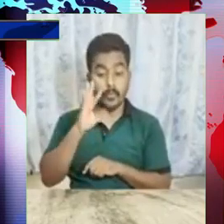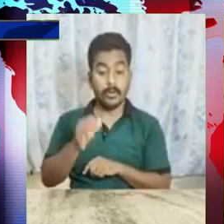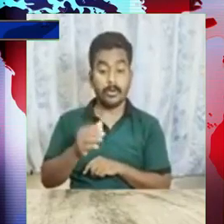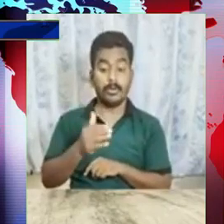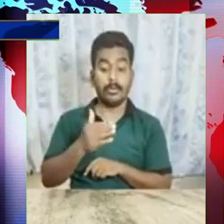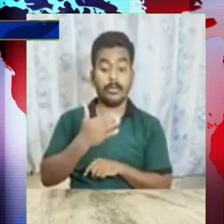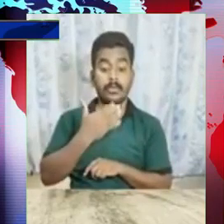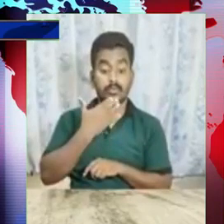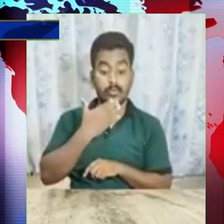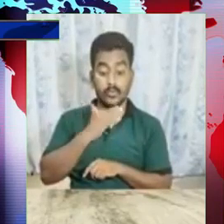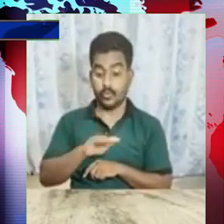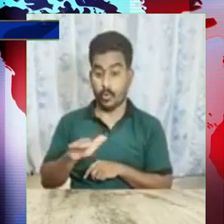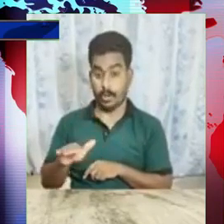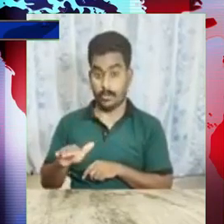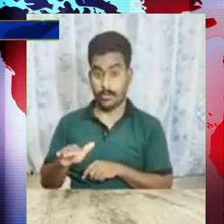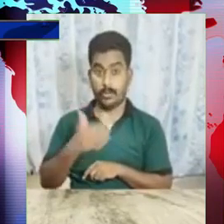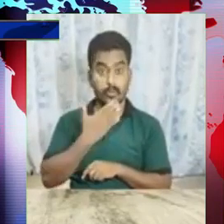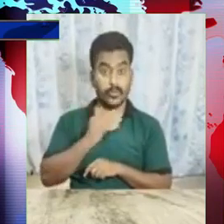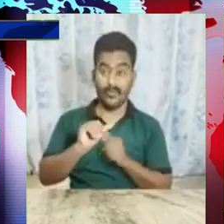അപ്പോൾ അവിടെ എത്തിയാൽ, അതിർത്തിയിലെത്തിയാൽ